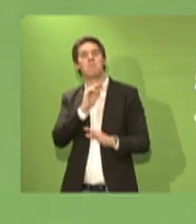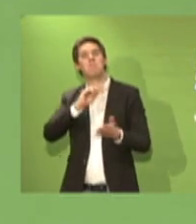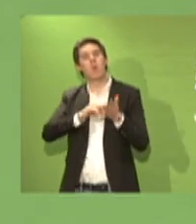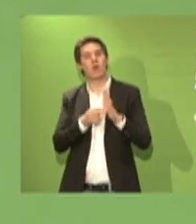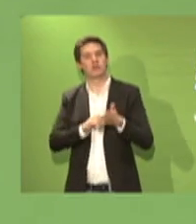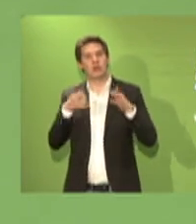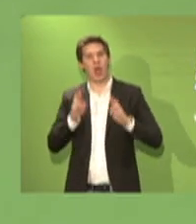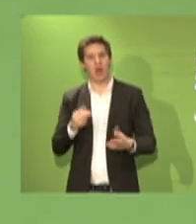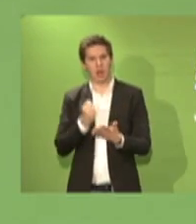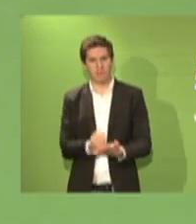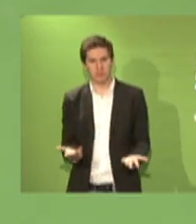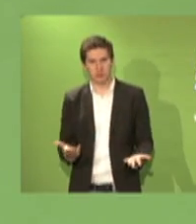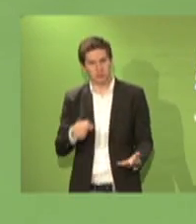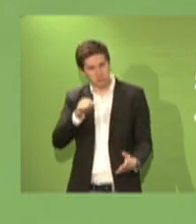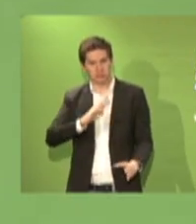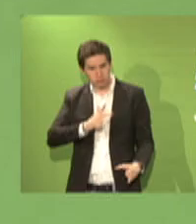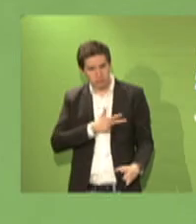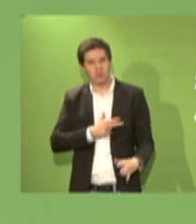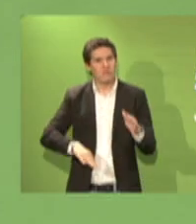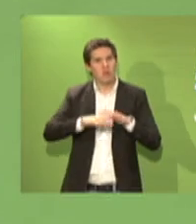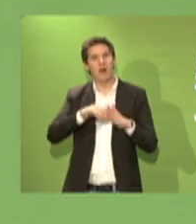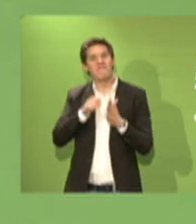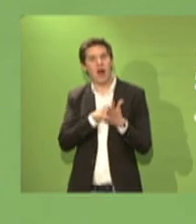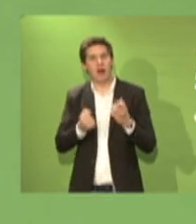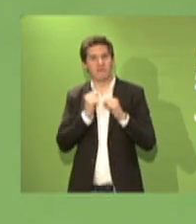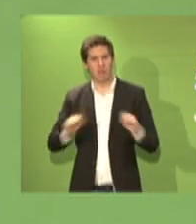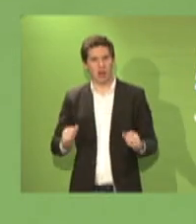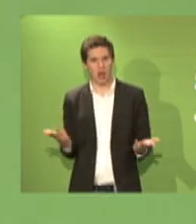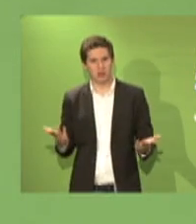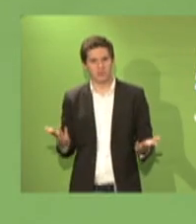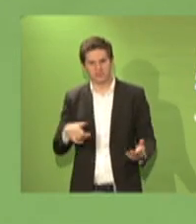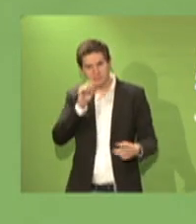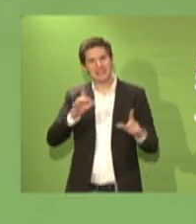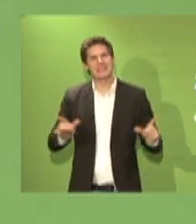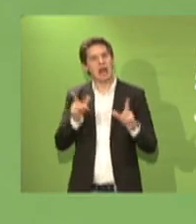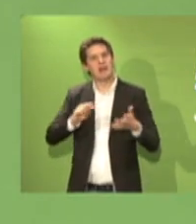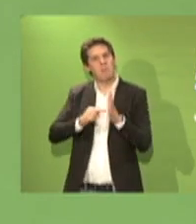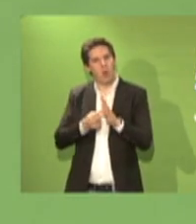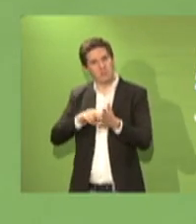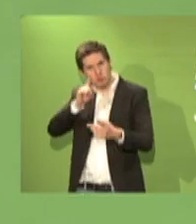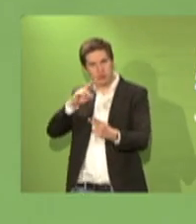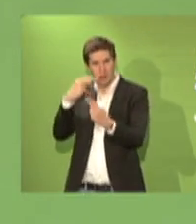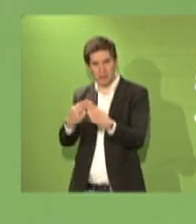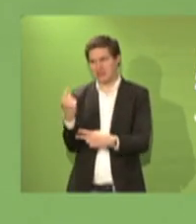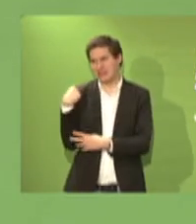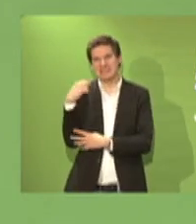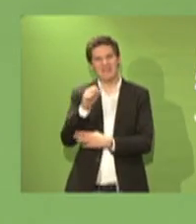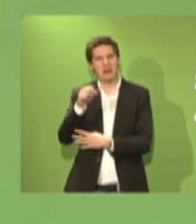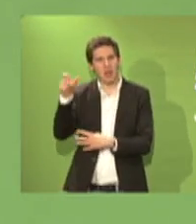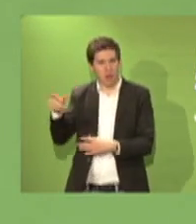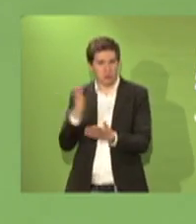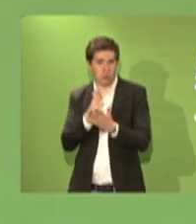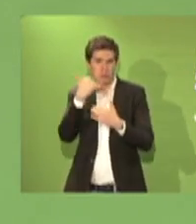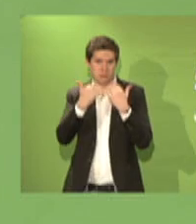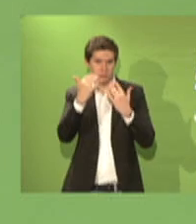Und da geht es hier um echte Wahlfreiheit, um durchdachte Zeitpolitik. Da hat Sven ja gestern auch deutlich was zu gesagt. Und ich